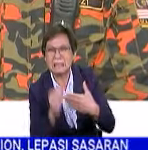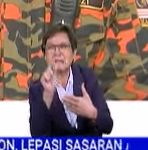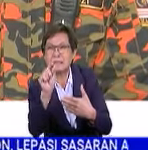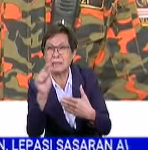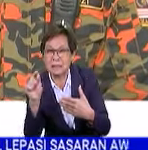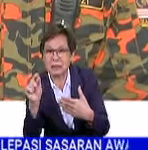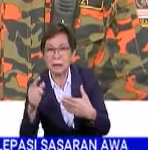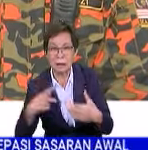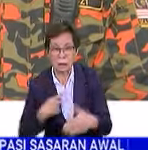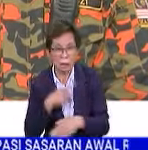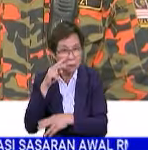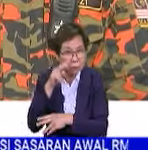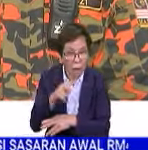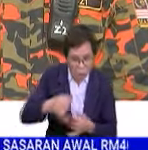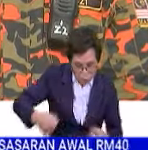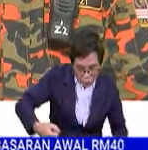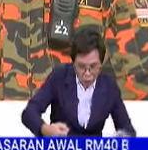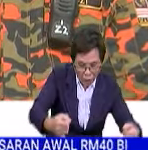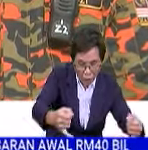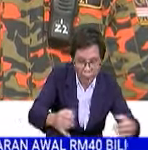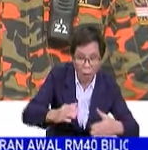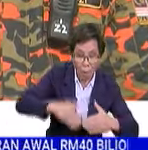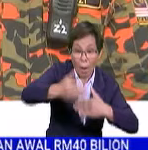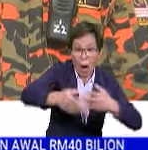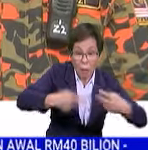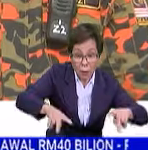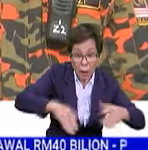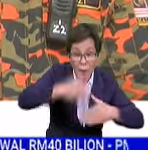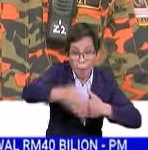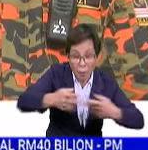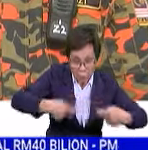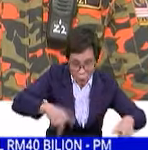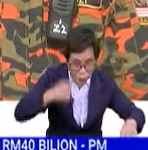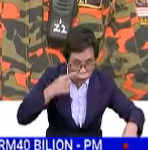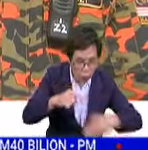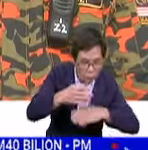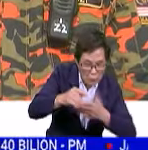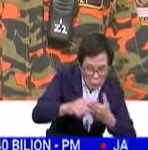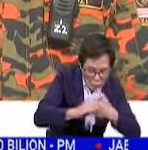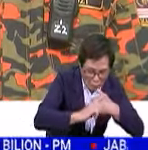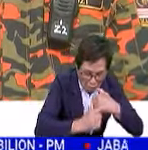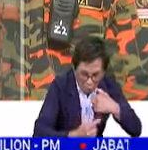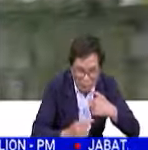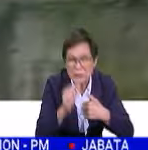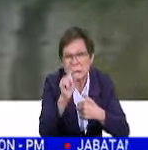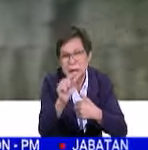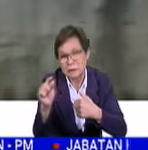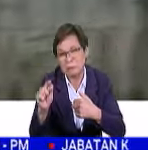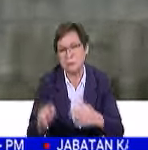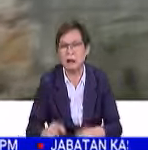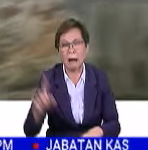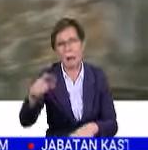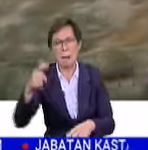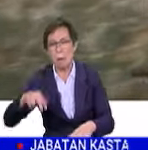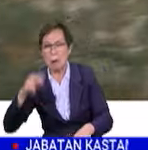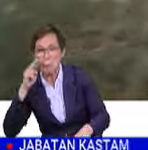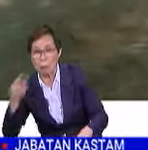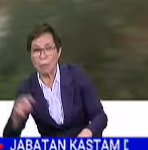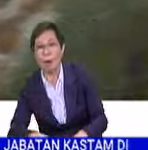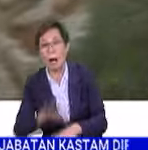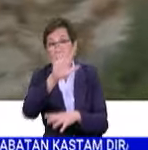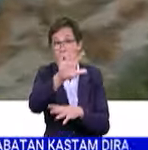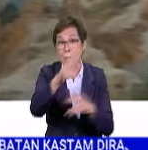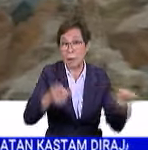di apa di jalan di hadapan kedai ni. Itu saja. Yang lain belum nampak secara fizikal lagi lah. Saudara,